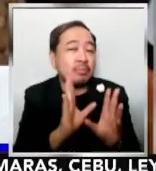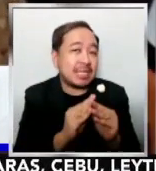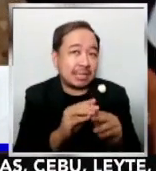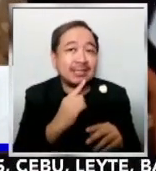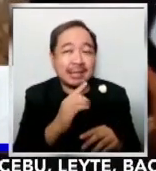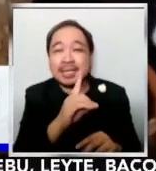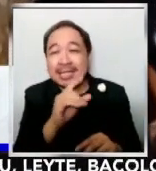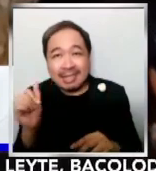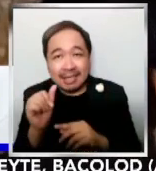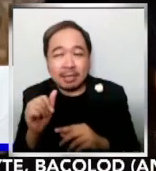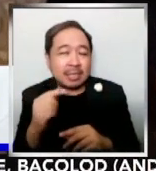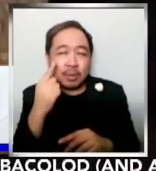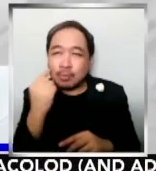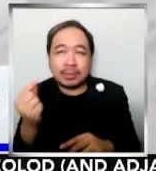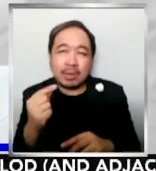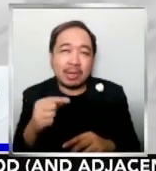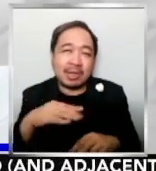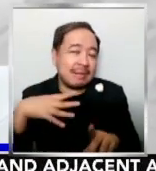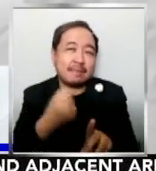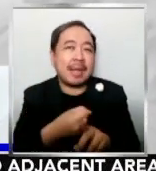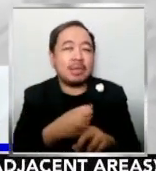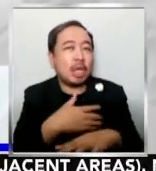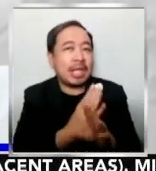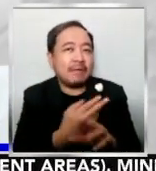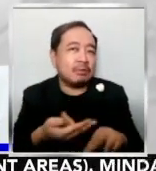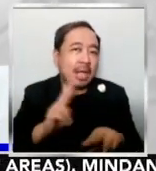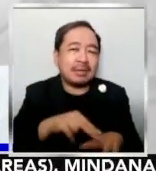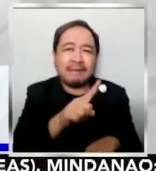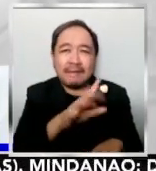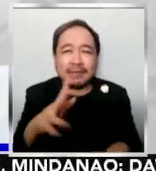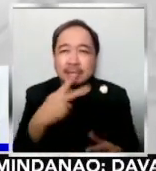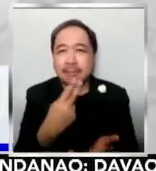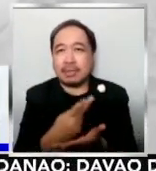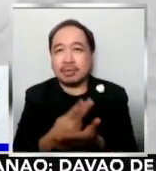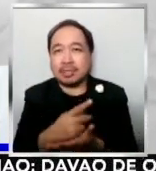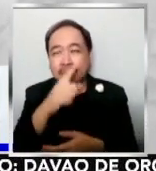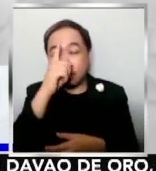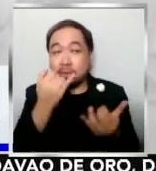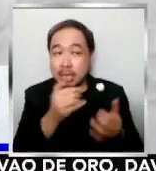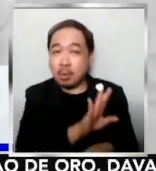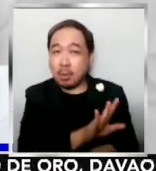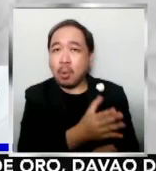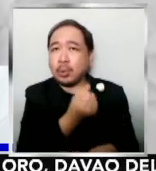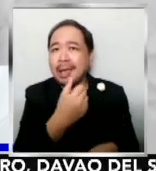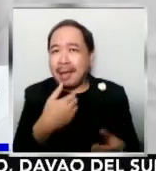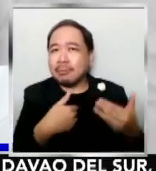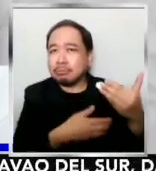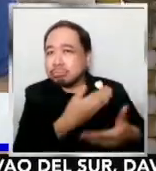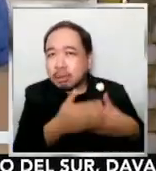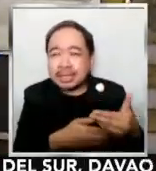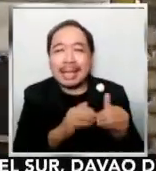mangyari sa Davao ang pagtaas ng presyo ng itlog hanggang 15 pesos. May mga hakbang na raw silang ginagawa para tiyaking sapat ang supply